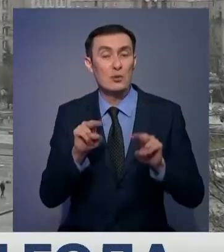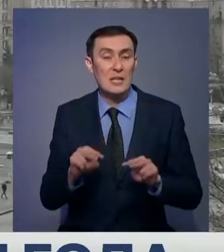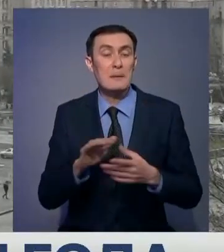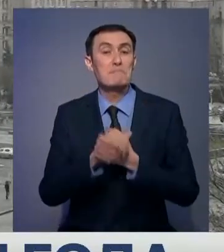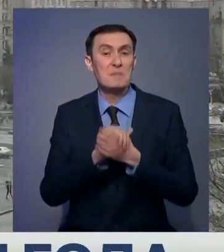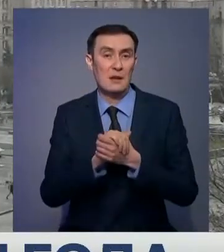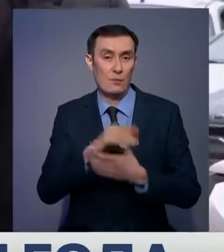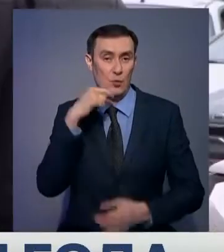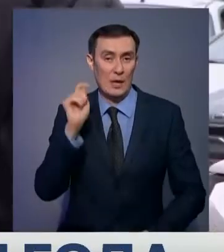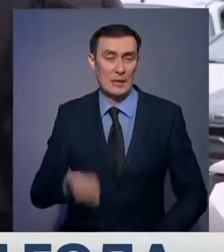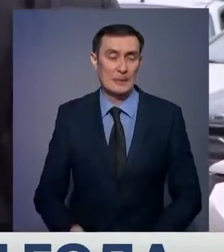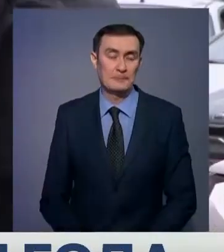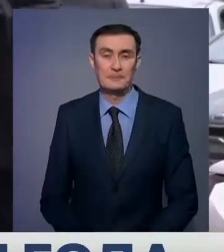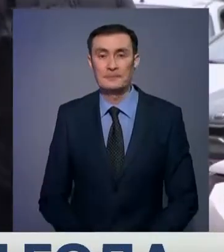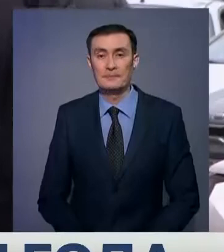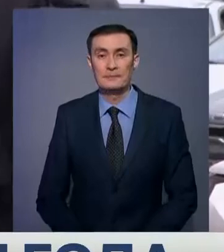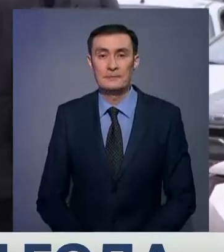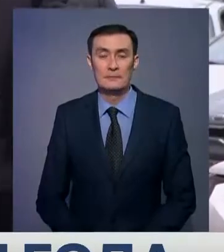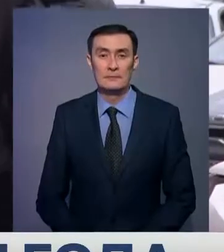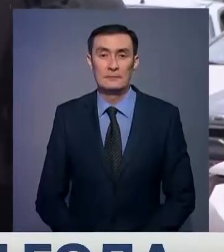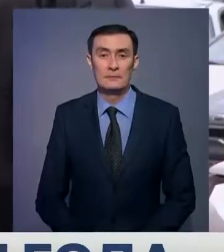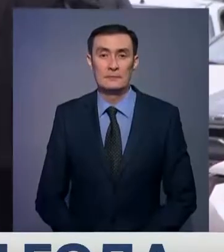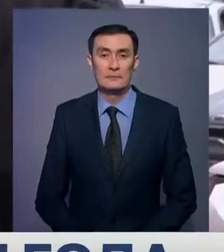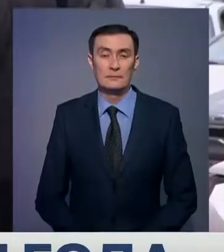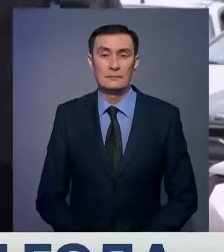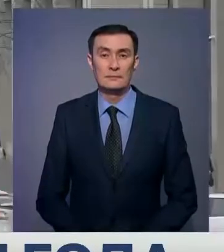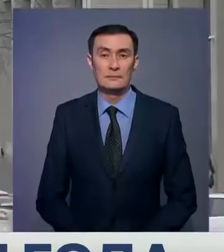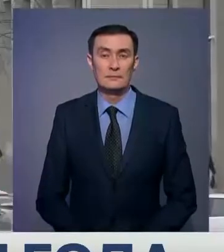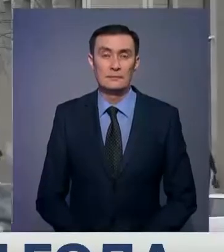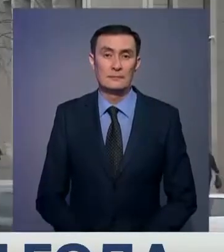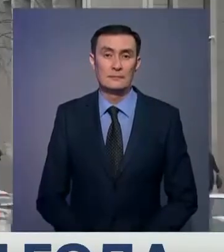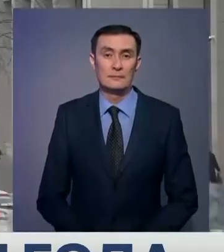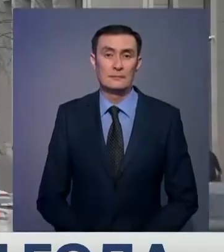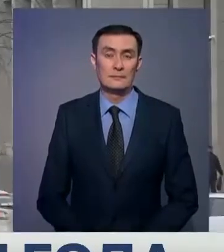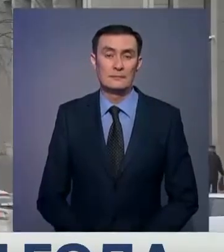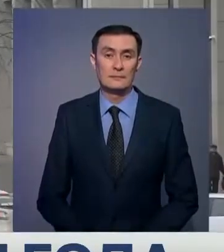Украине. Асям Хасянкызы, Аида Кадырбай, Петр Борейко, Хабар 24, Украина.